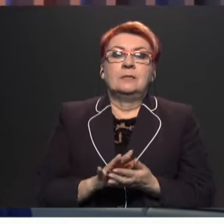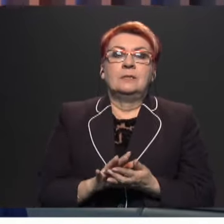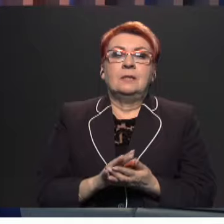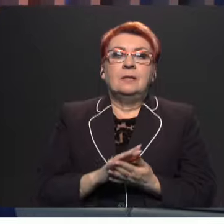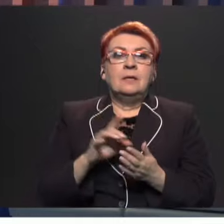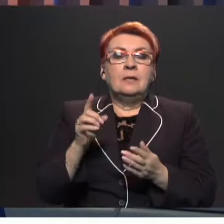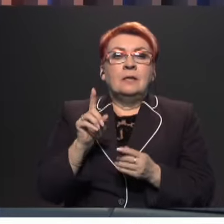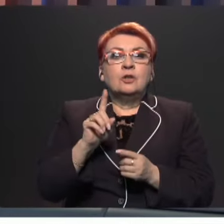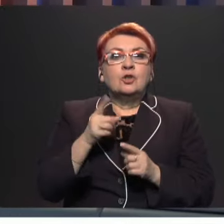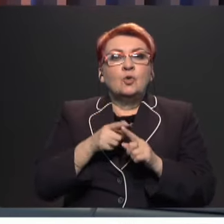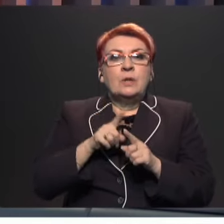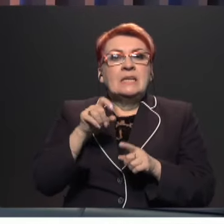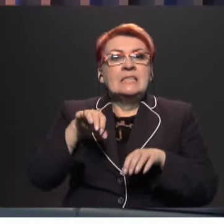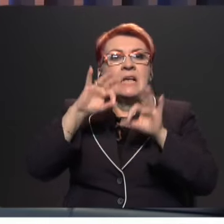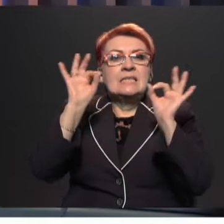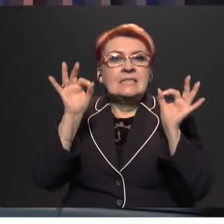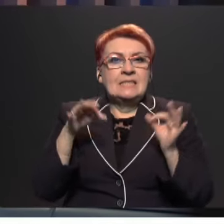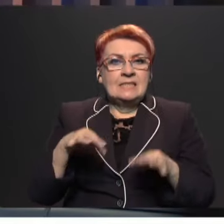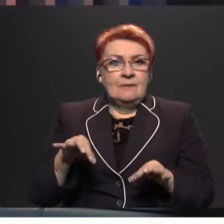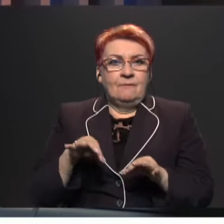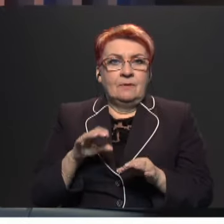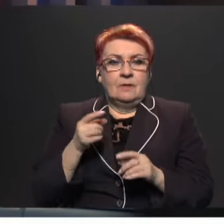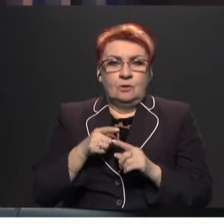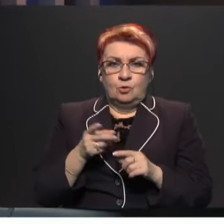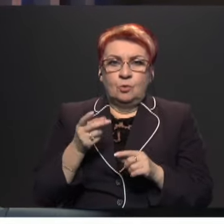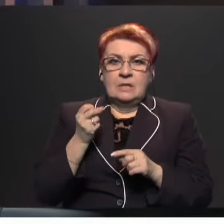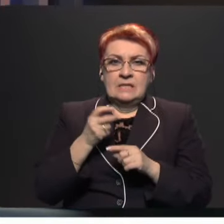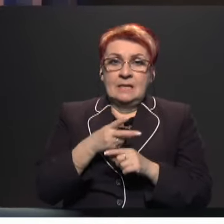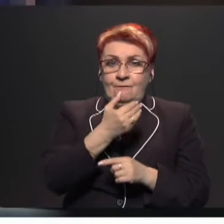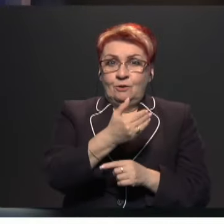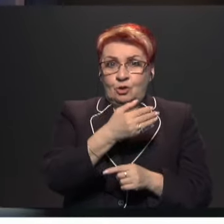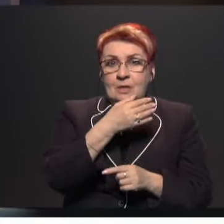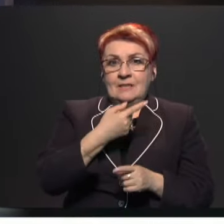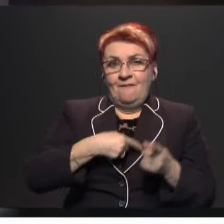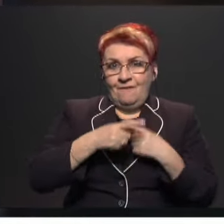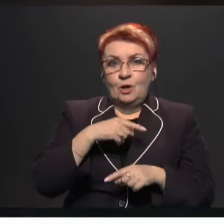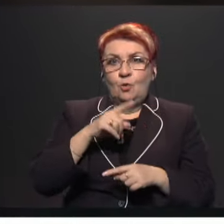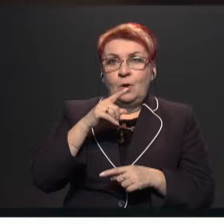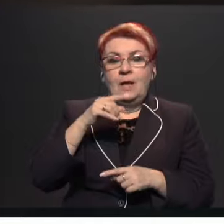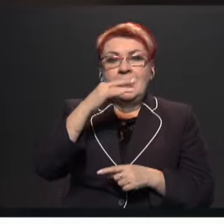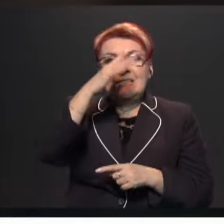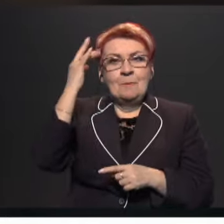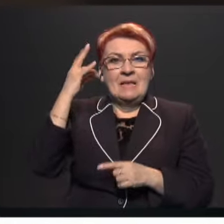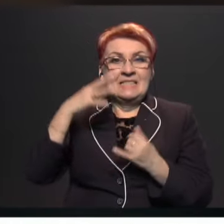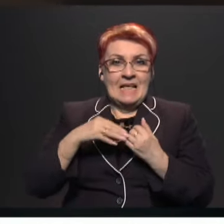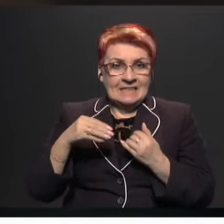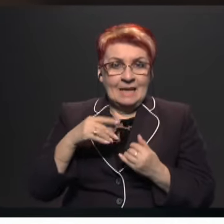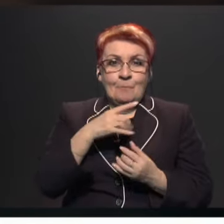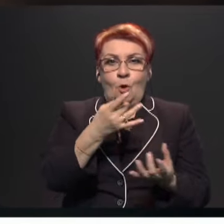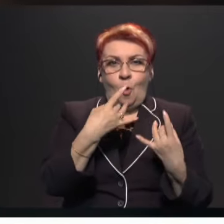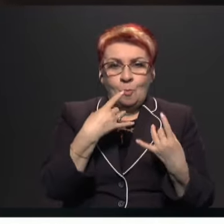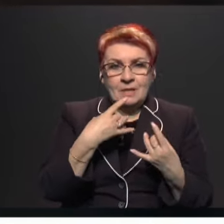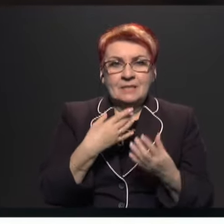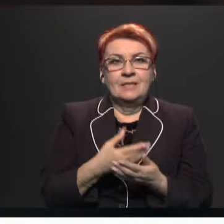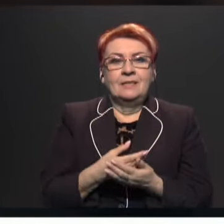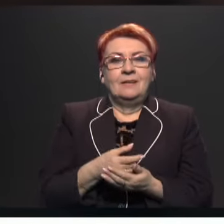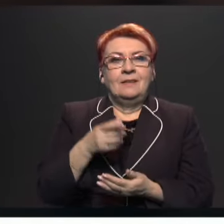символ такой? Для чего это делается? Многие считают, что это просто изгонять. Вот вы сказали, вы нас сейчас, правда, вернули с небес на землю. Но все-таки, что это